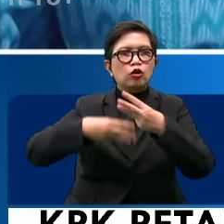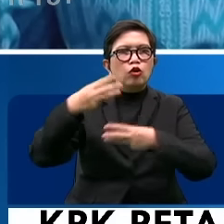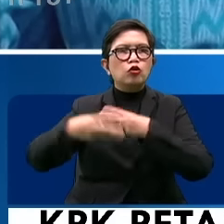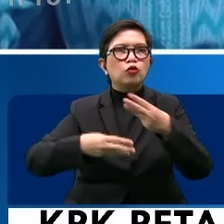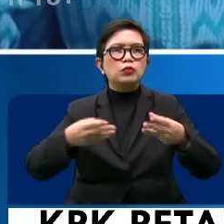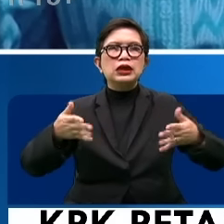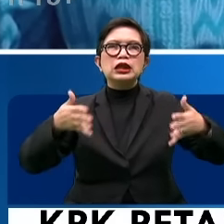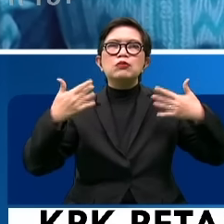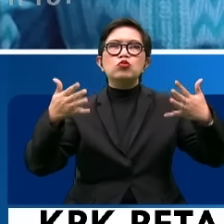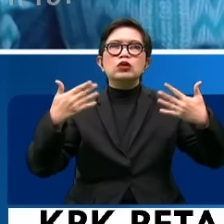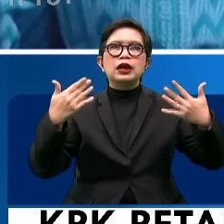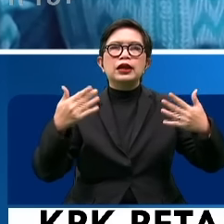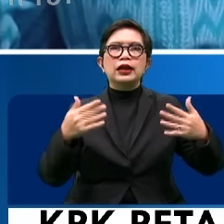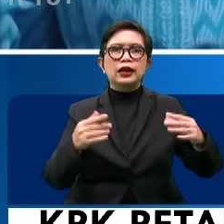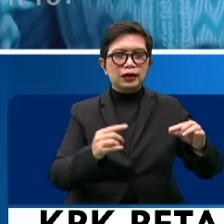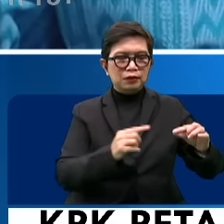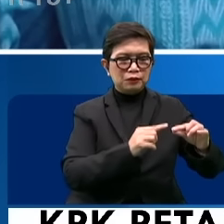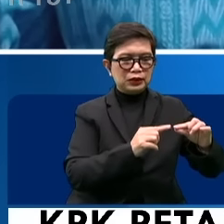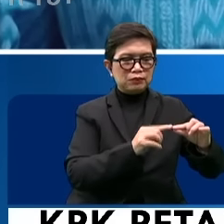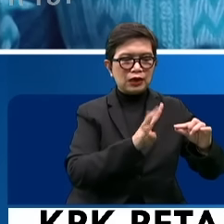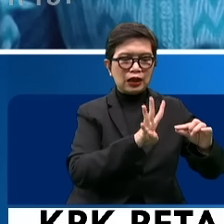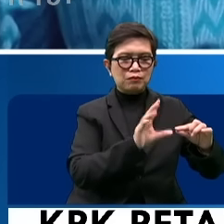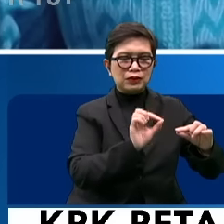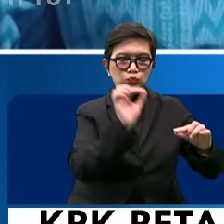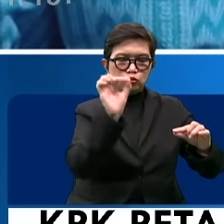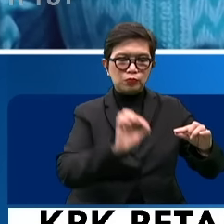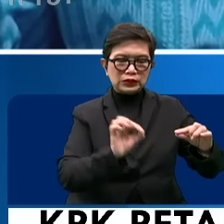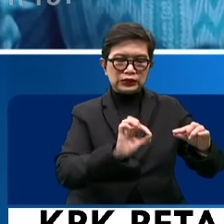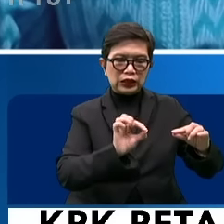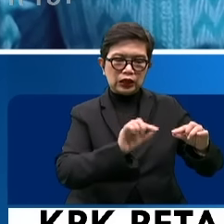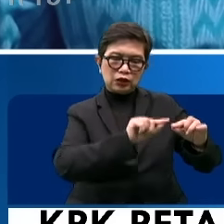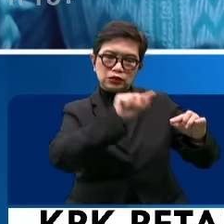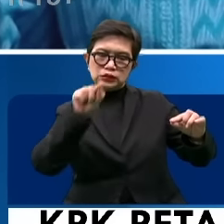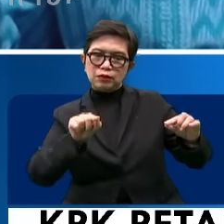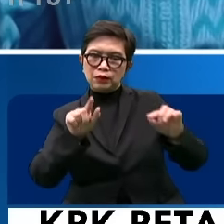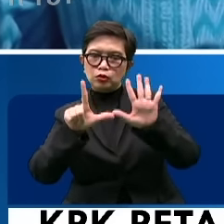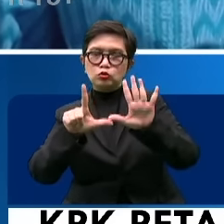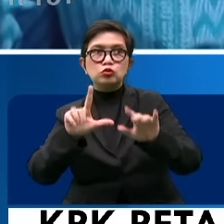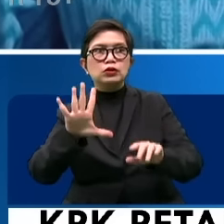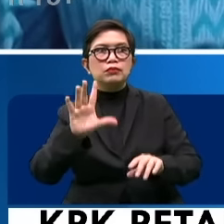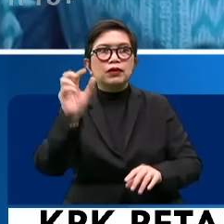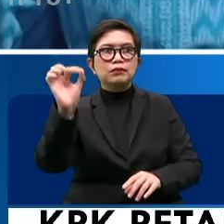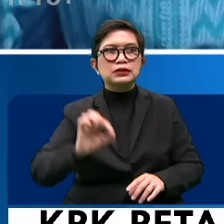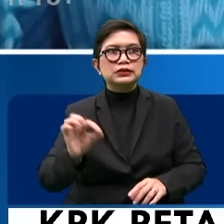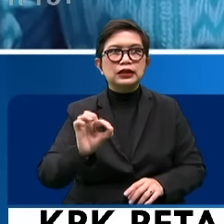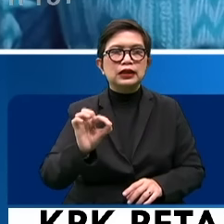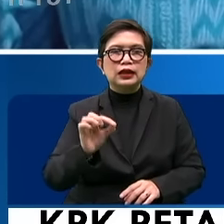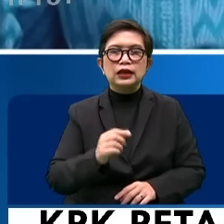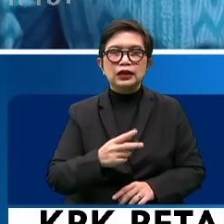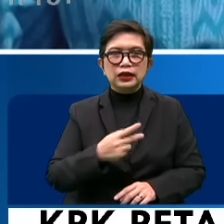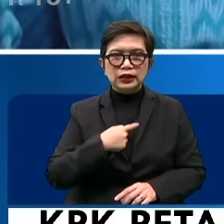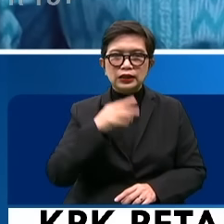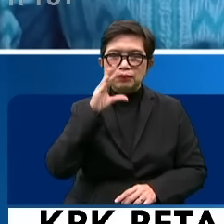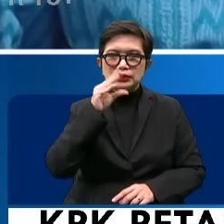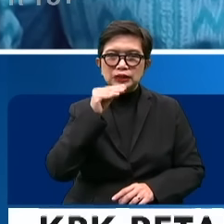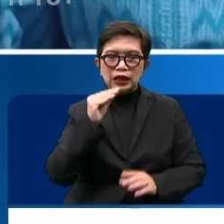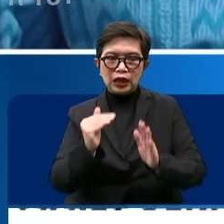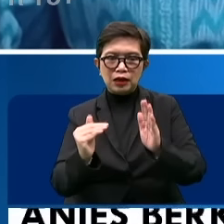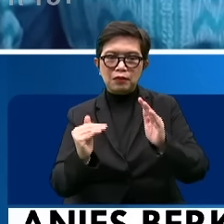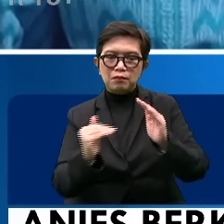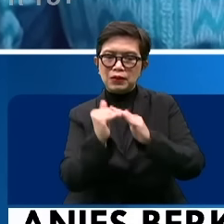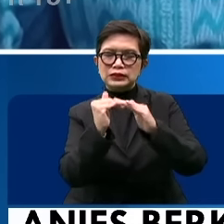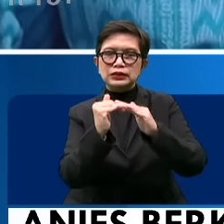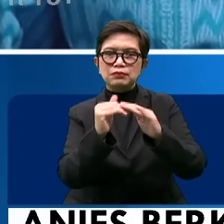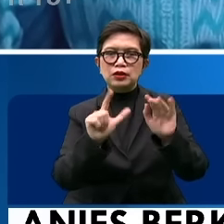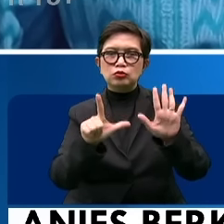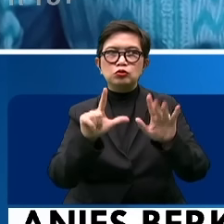menjadi 40%, bukan mulai dari 0%, dan bahkan bisa sampai 75%. Karena kalau kita bicara maksimal 75%, pemerintah daerah